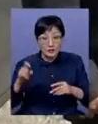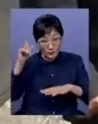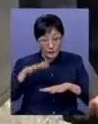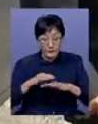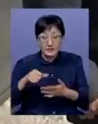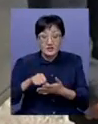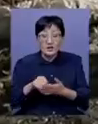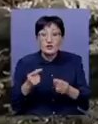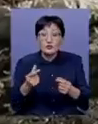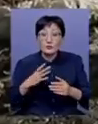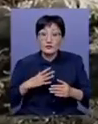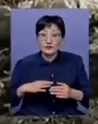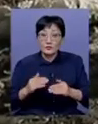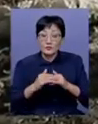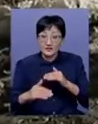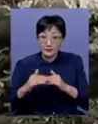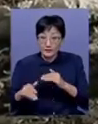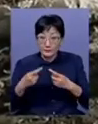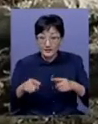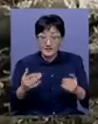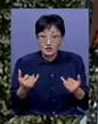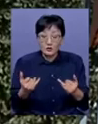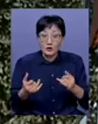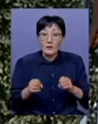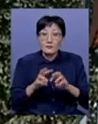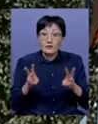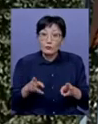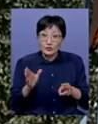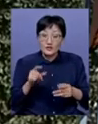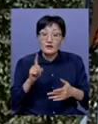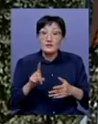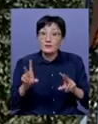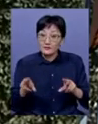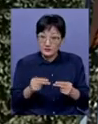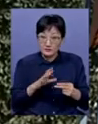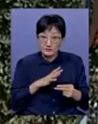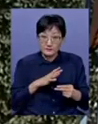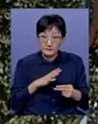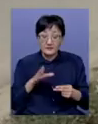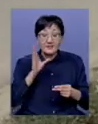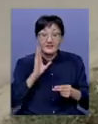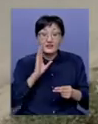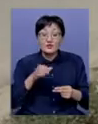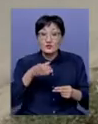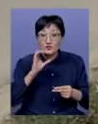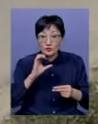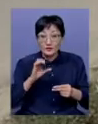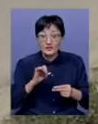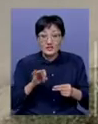өкілі сәл шыдаса тақтадай жолдар басқа да заманауи инфрақұрылым болады деп сендірді. Ауыз су мен кәріз жүйесін